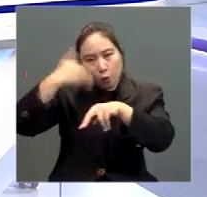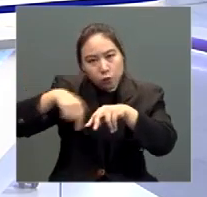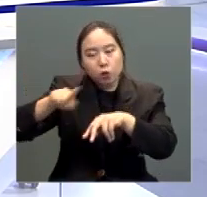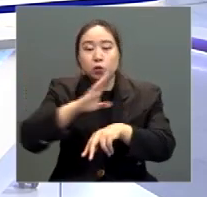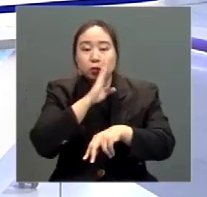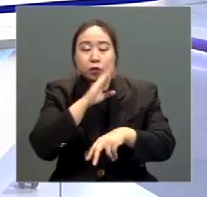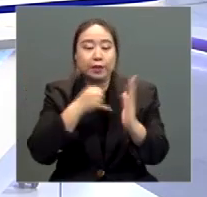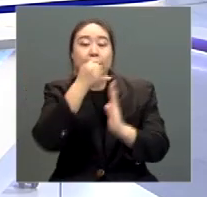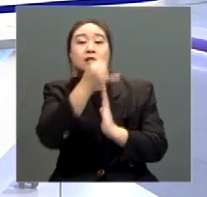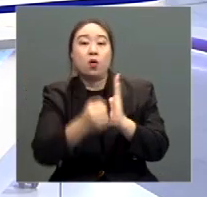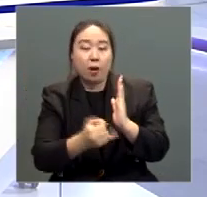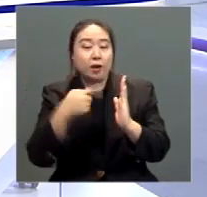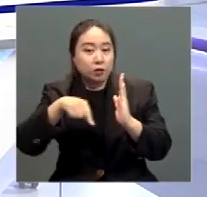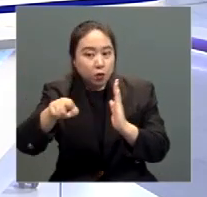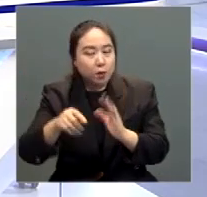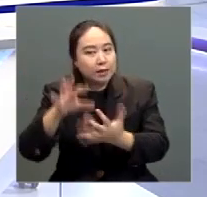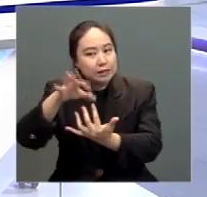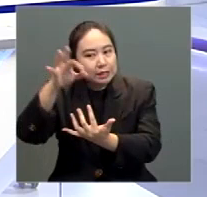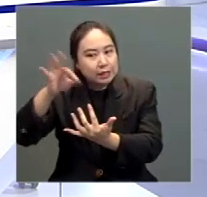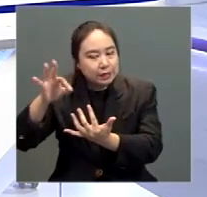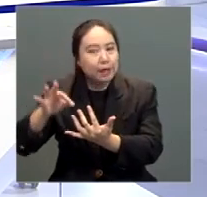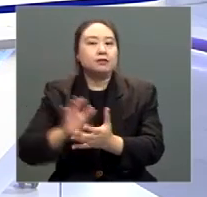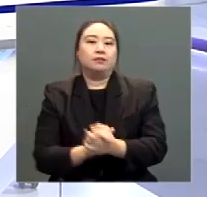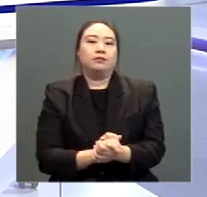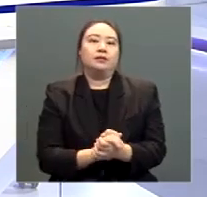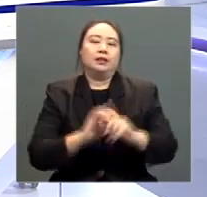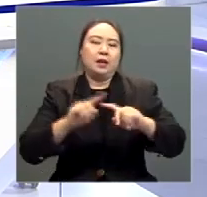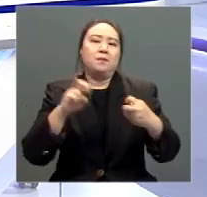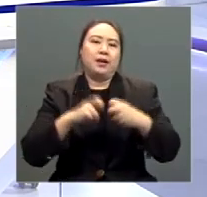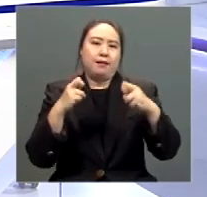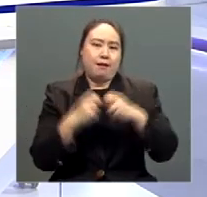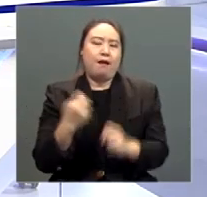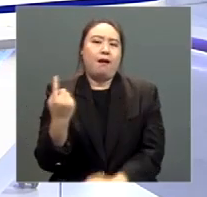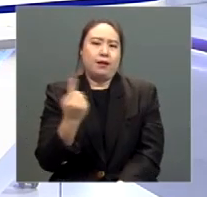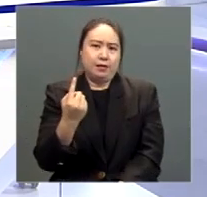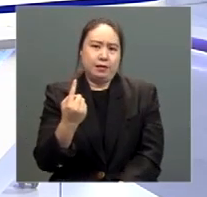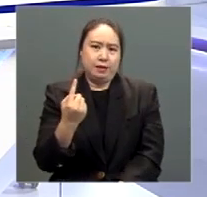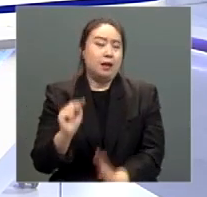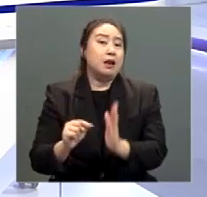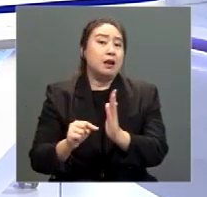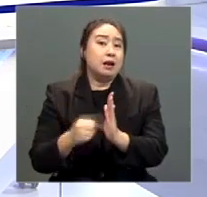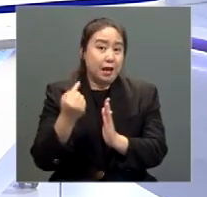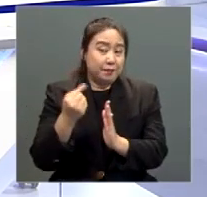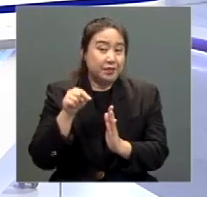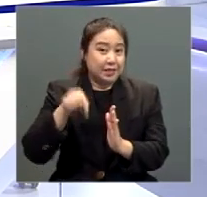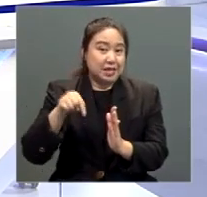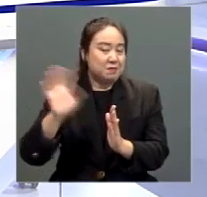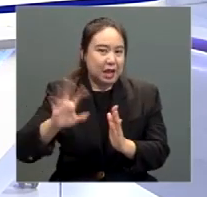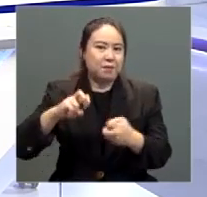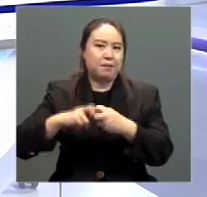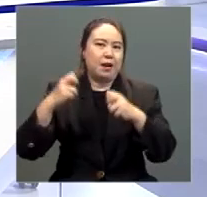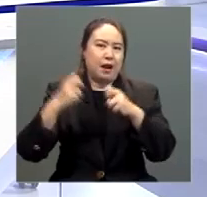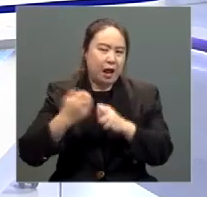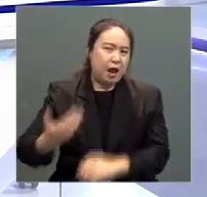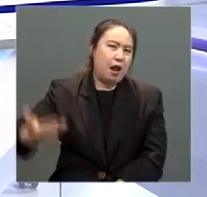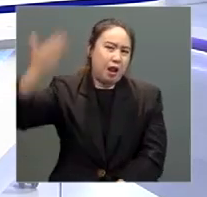เราอยู่ในแต่ละจังหวัดแล้วเดี๋ยวเขาก็จะไปคัดกรองให้แต่อีกหนึ่งปัญหานี้เนี่ยไม่ใช่เพิ่งเกิดตอนที่มีการทบทวนสิทธิ ์ เป็นปัญหาตั้งแ